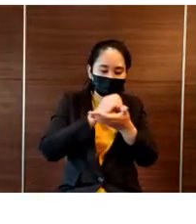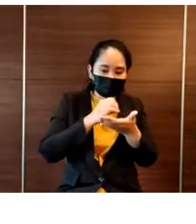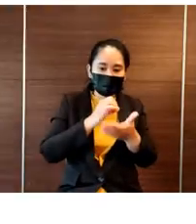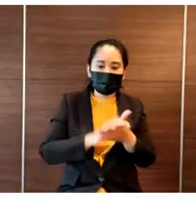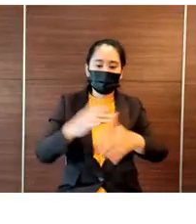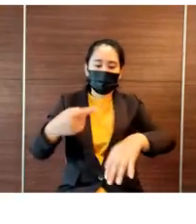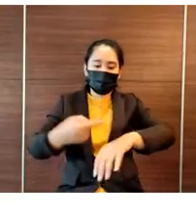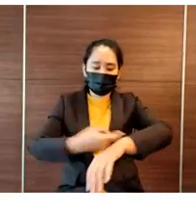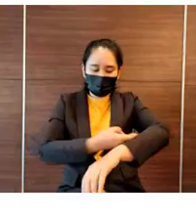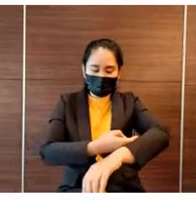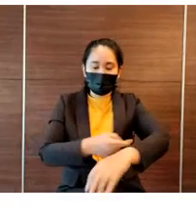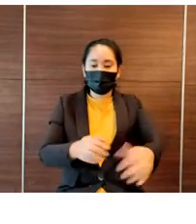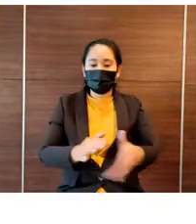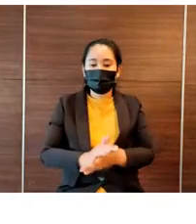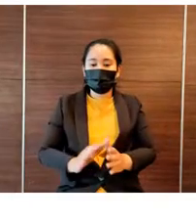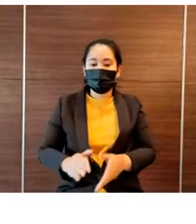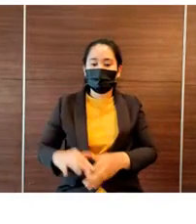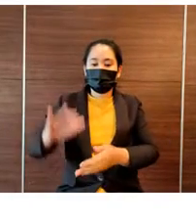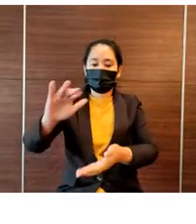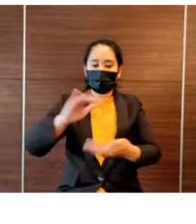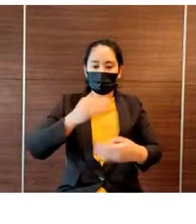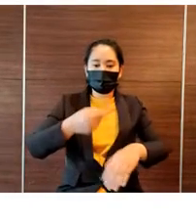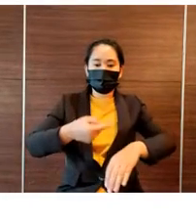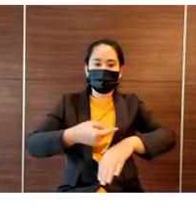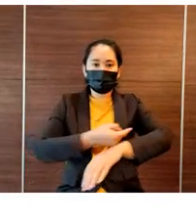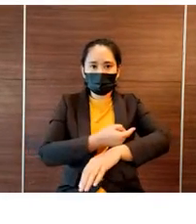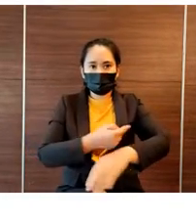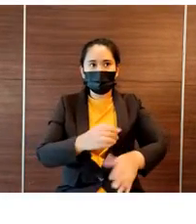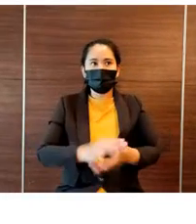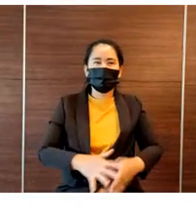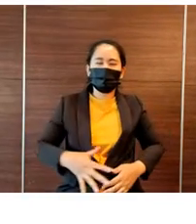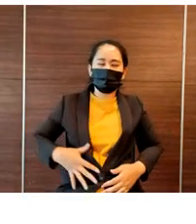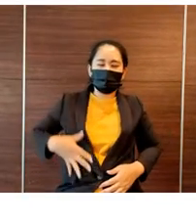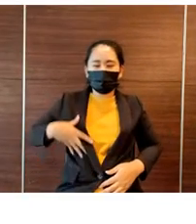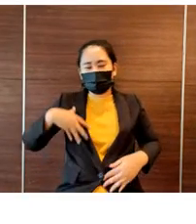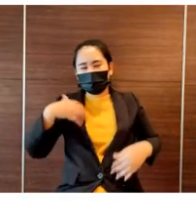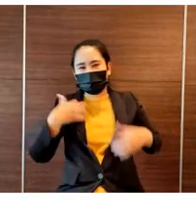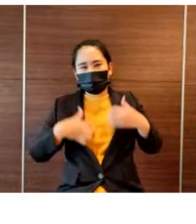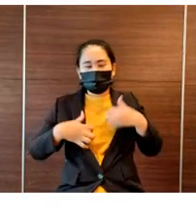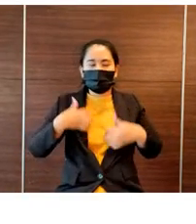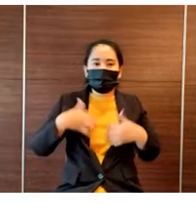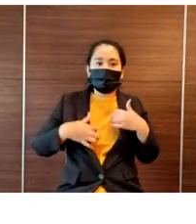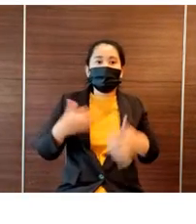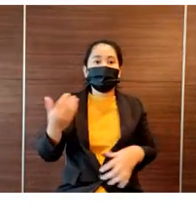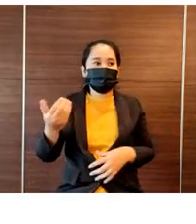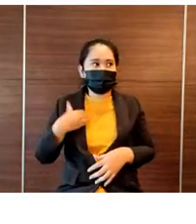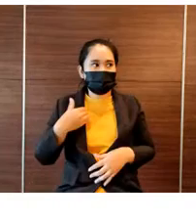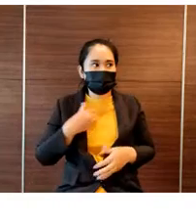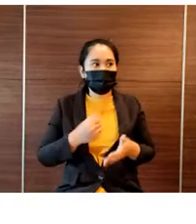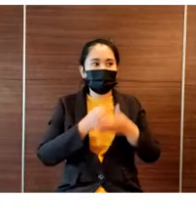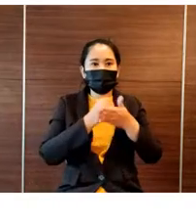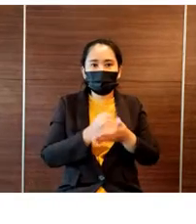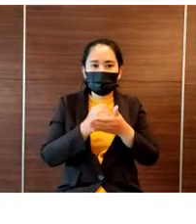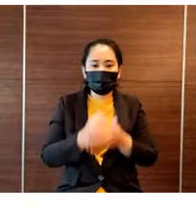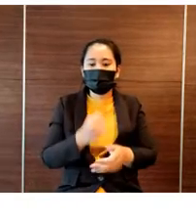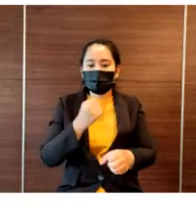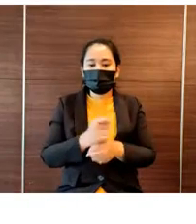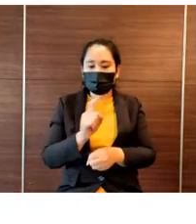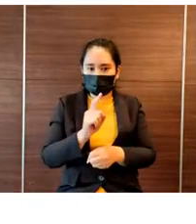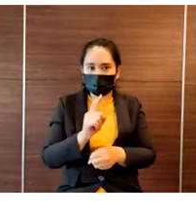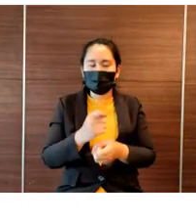ยฉีดเอเย่นเคยเอามาส่งเสาไฟฟ้าต้นนี้โอ้ท้องไส้ปั่นป่วนอ่ะเราช่วยเขาข้ามอันนี้ไปให้